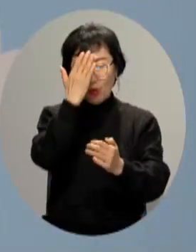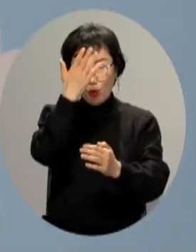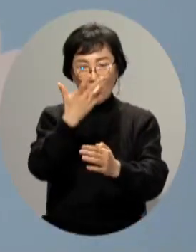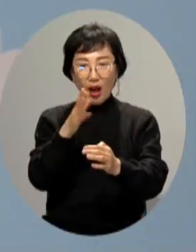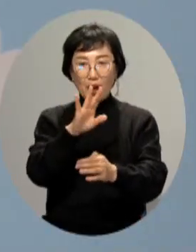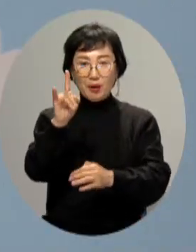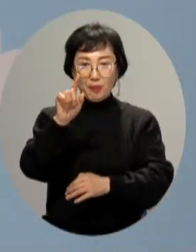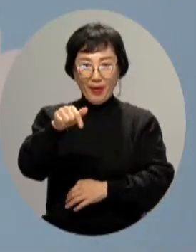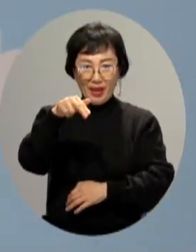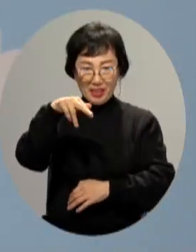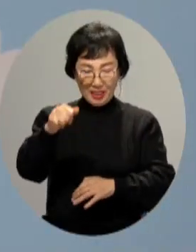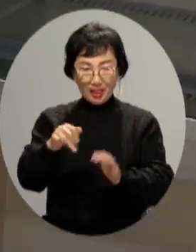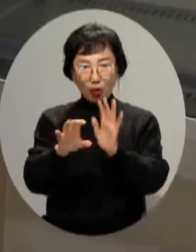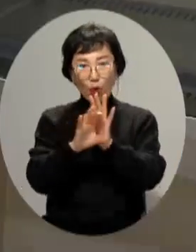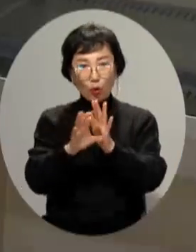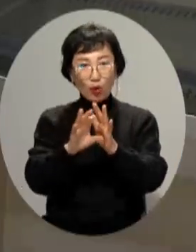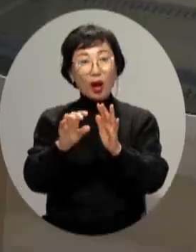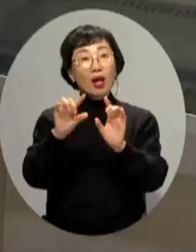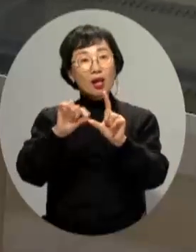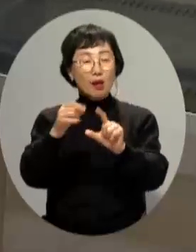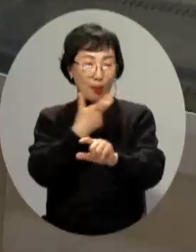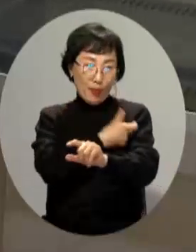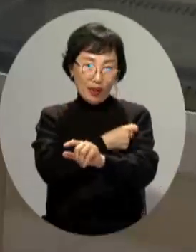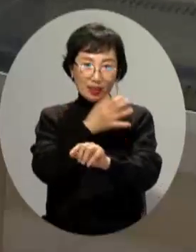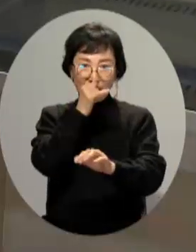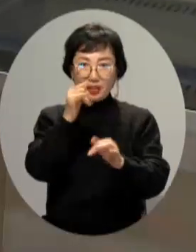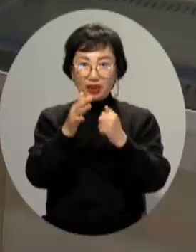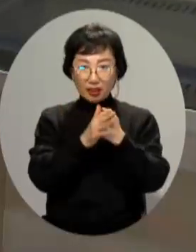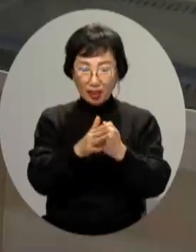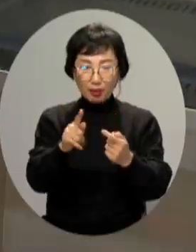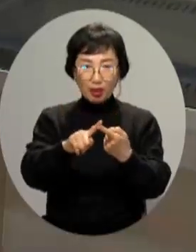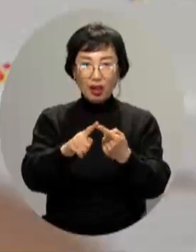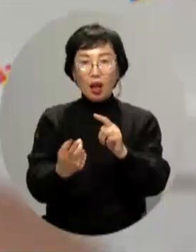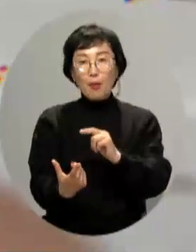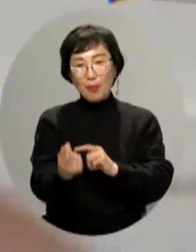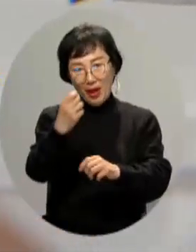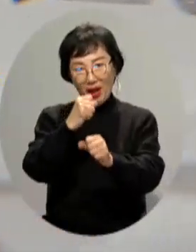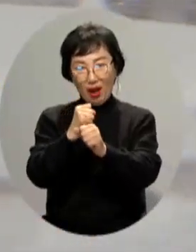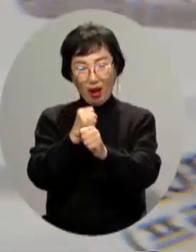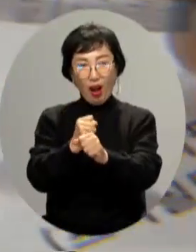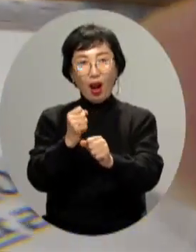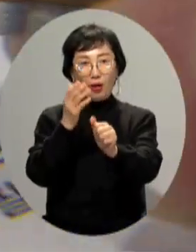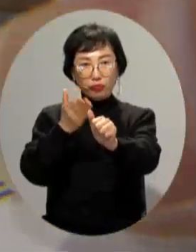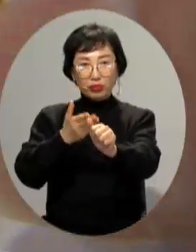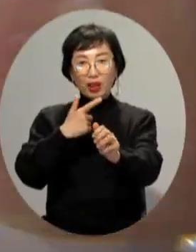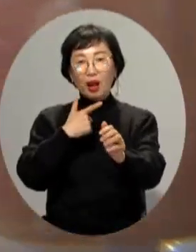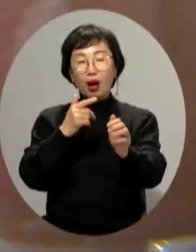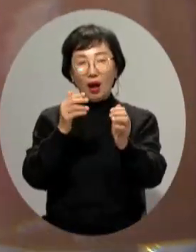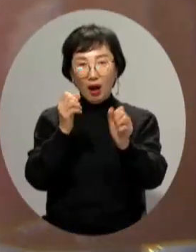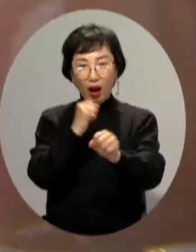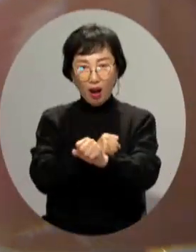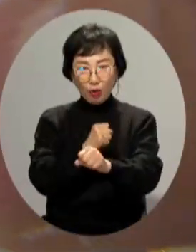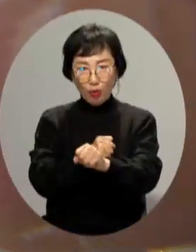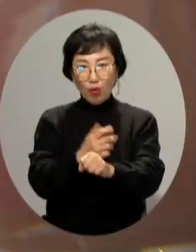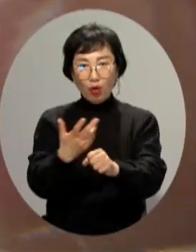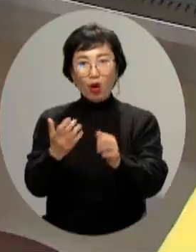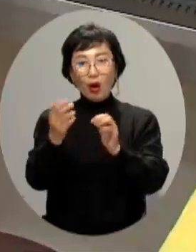백신과 코로나19 백신을 접종할 수 있다며 백신 접종을 독려하는 한편 감염병